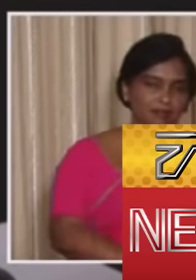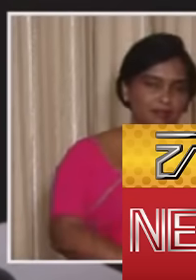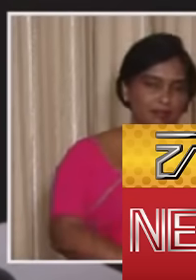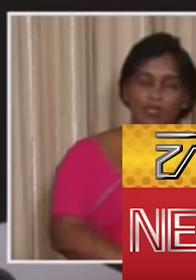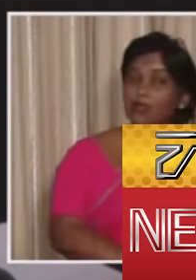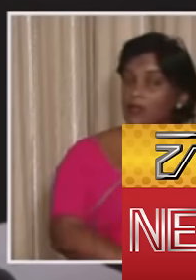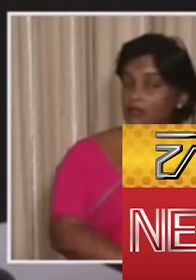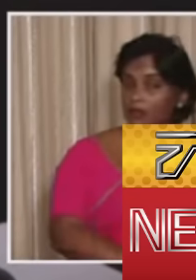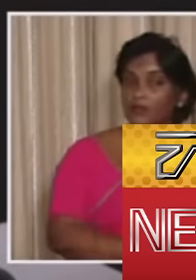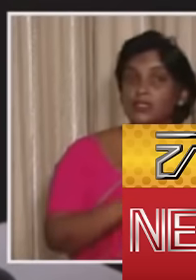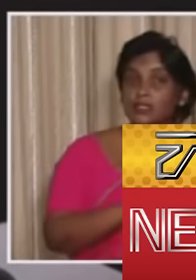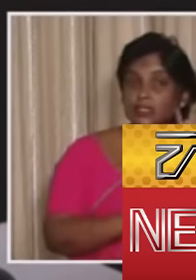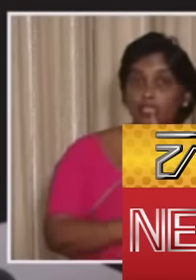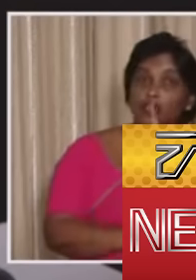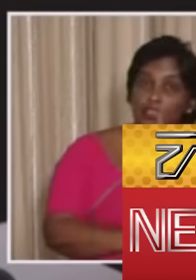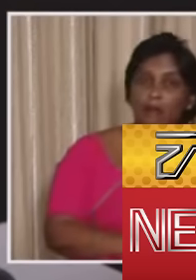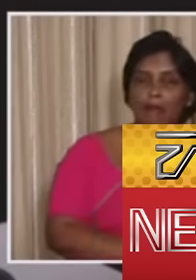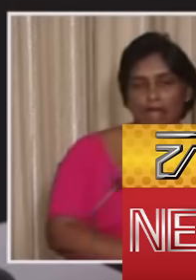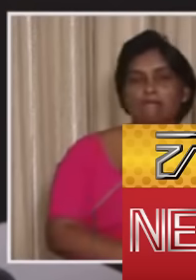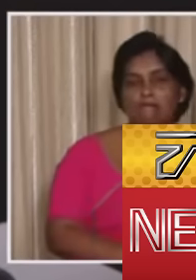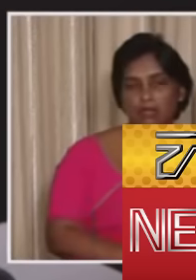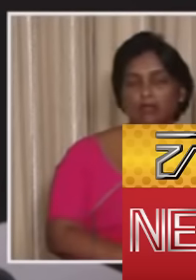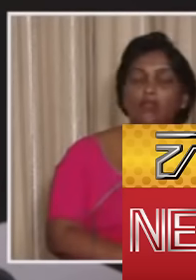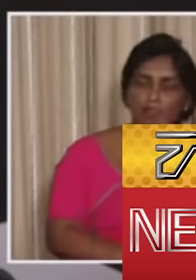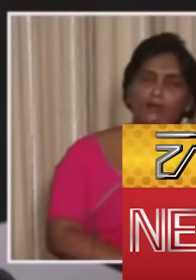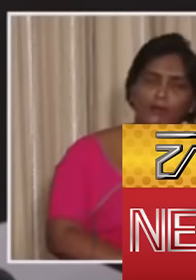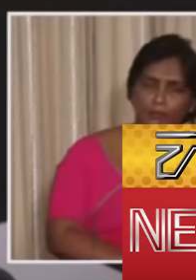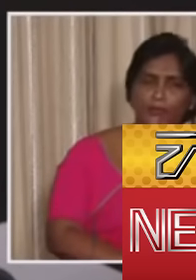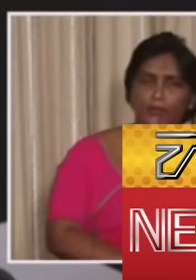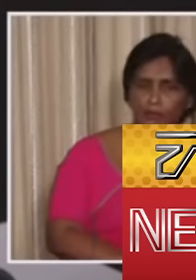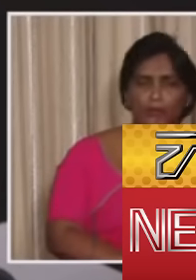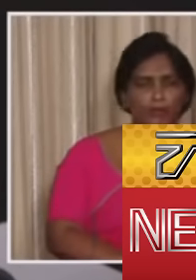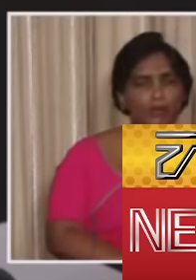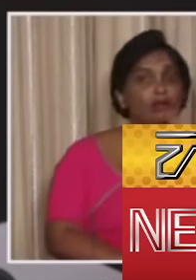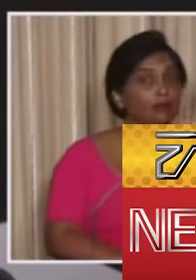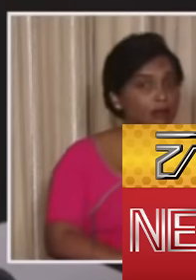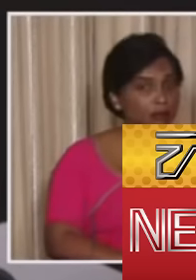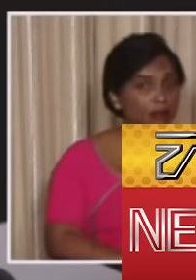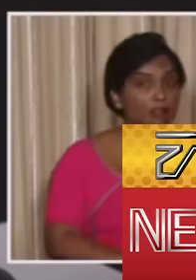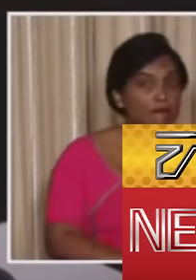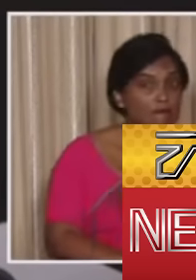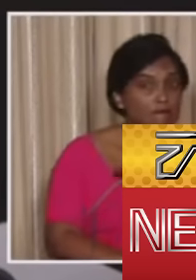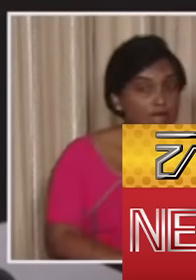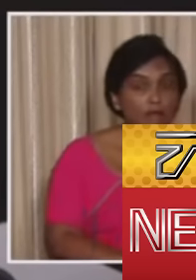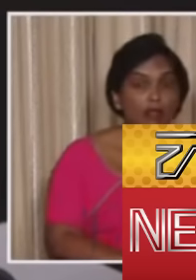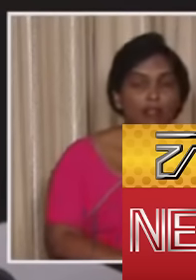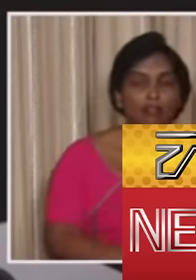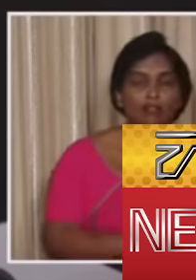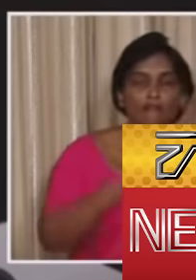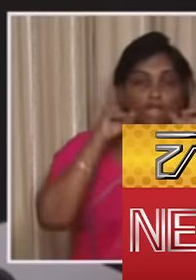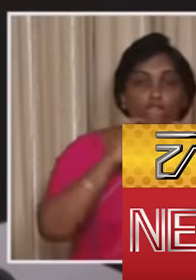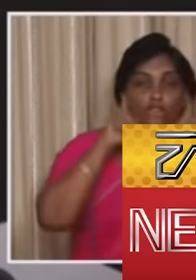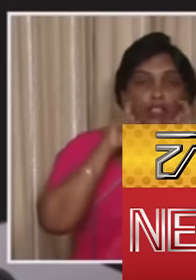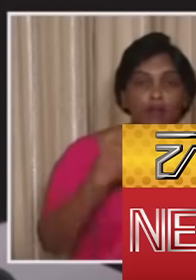මොකද ජනාධිපතිවරයා කියනකොට අපි වැරදි කරලා තියෙනවා කියලා ඔව් හැබැයි වැරදි කරපු අය නෙවෙයි මේ ප්‍රතිවිපාක වලට මුහුණ